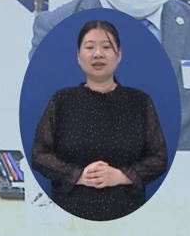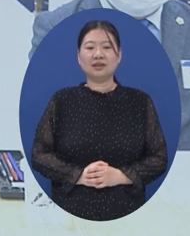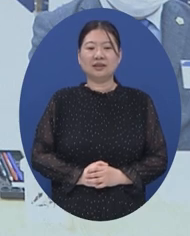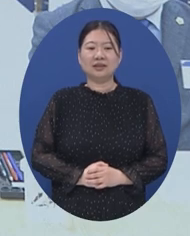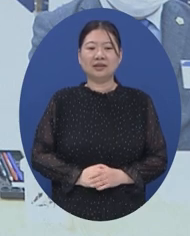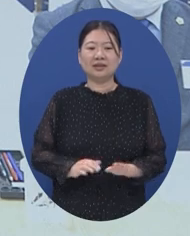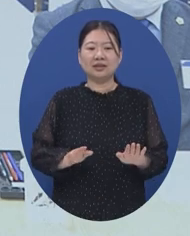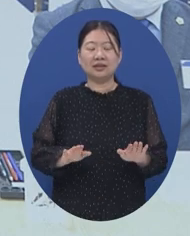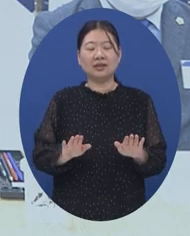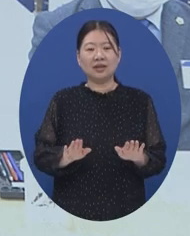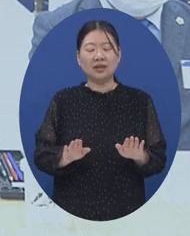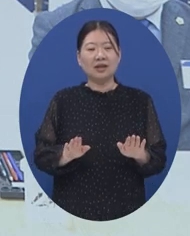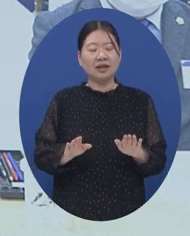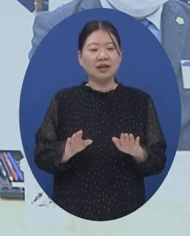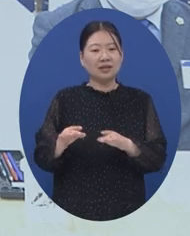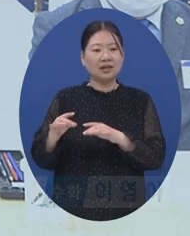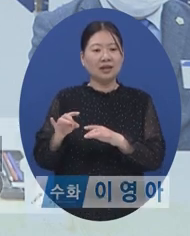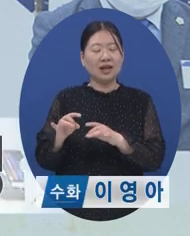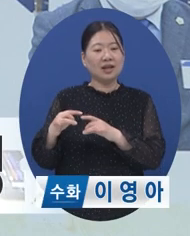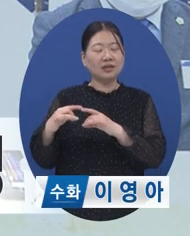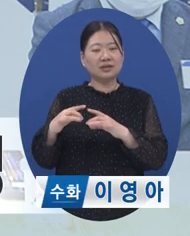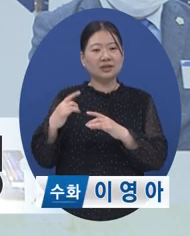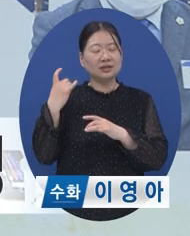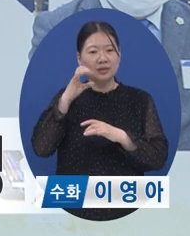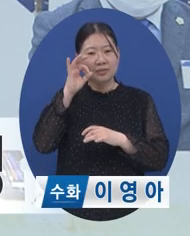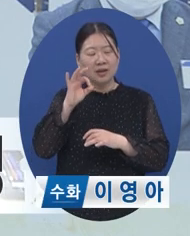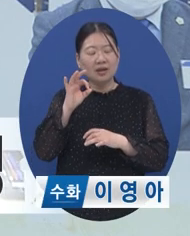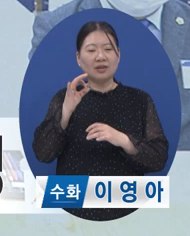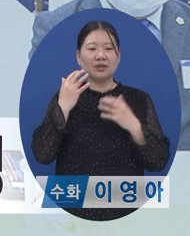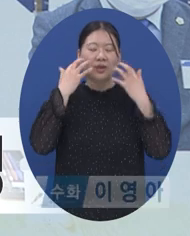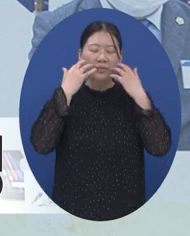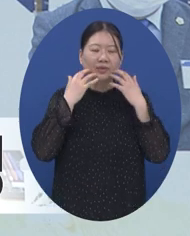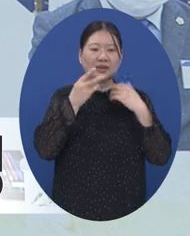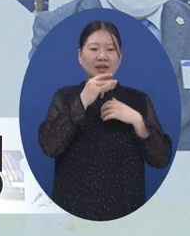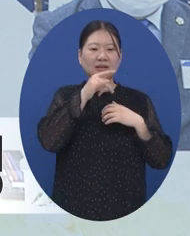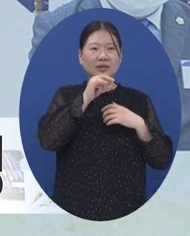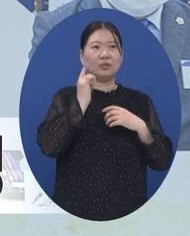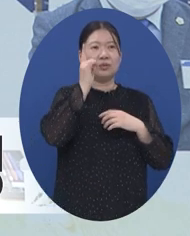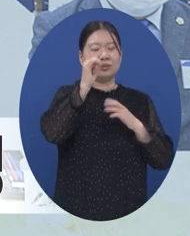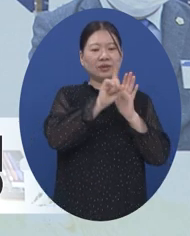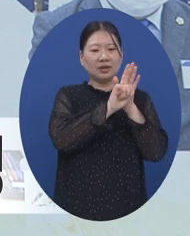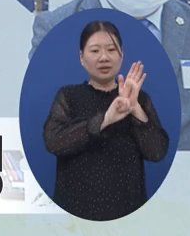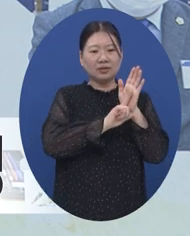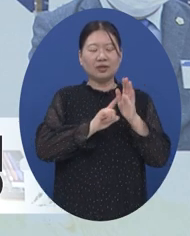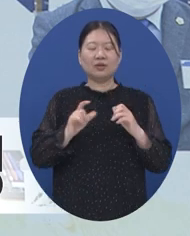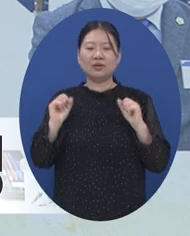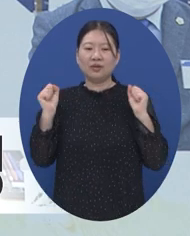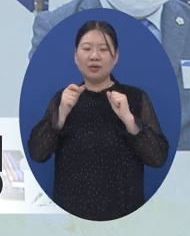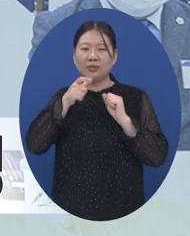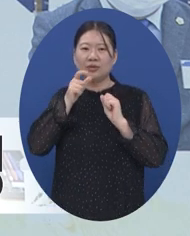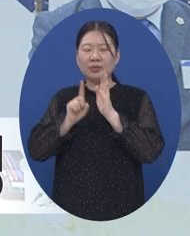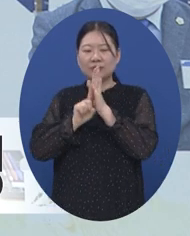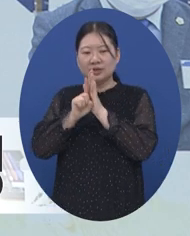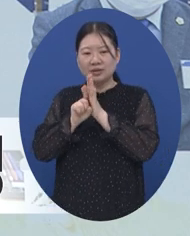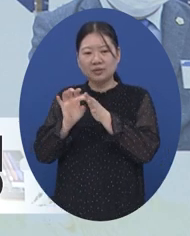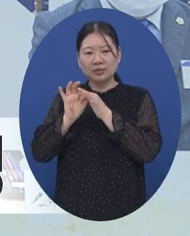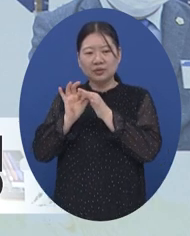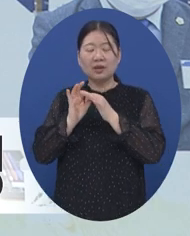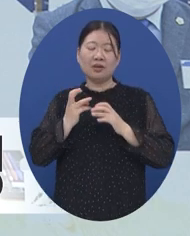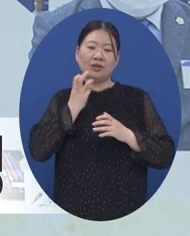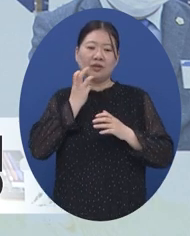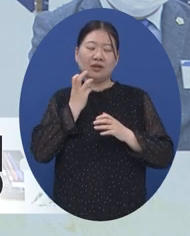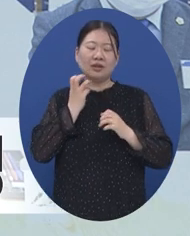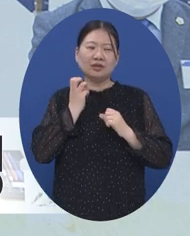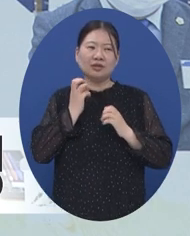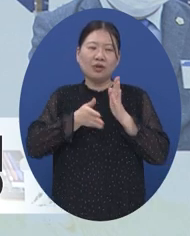수요일 에너지라고 들어보셨습니까? 여름엔 대기 온도보다 낮고 겨울엔 높은 물의 온도차를 이용해 건물을 냉난방하는